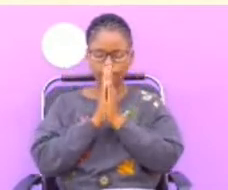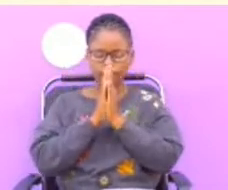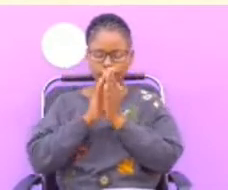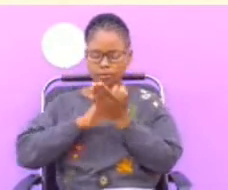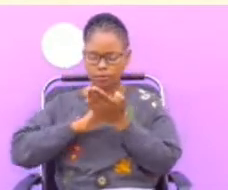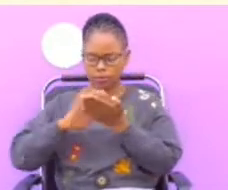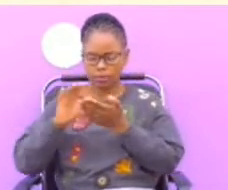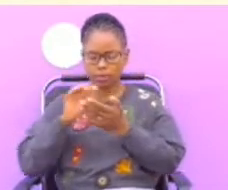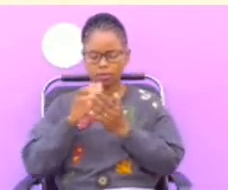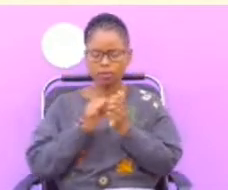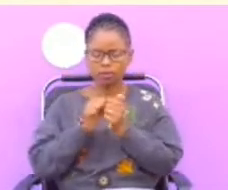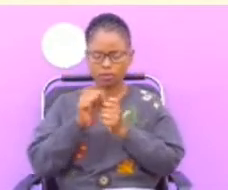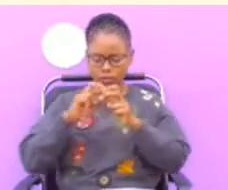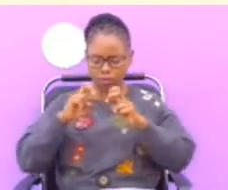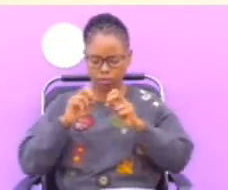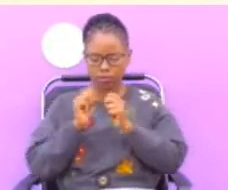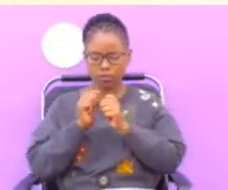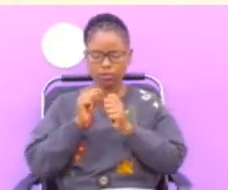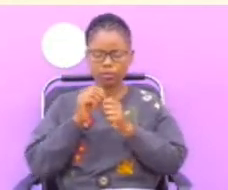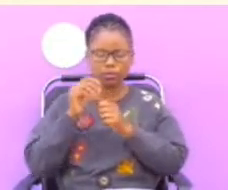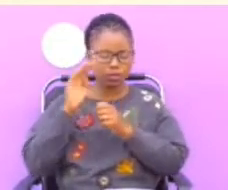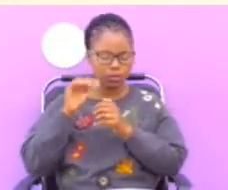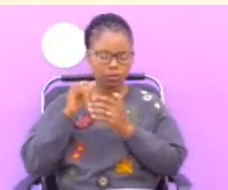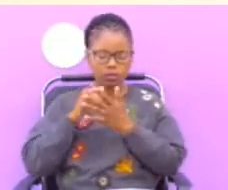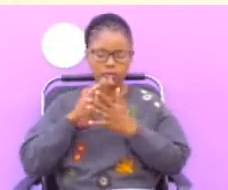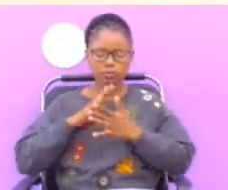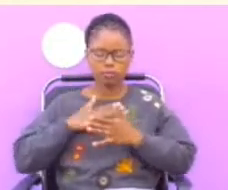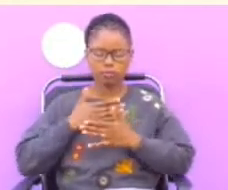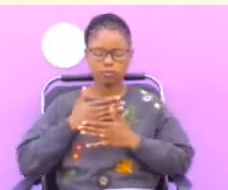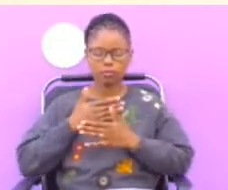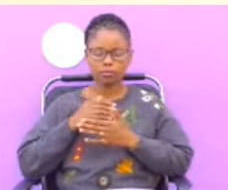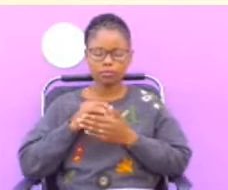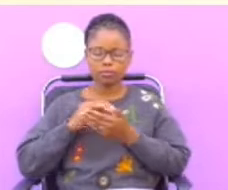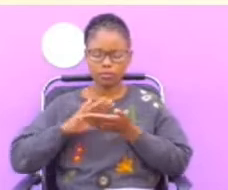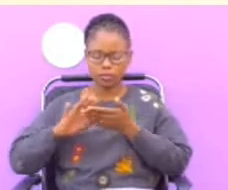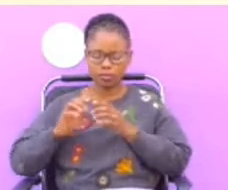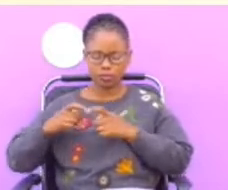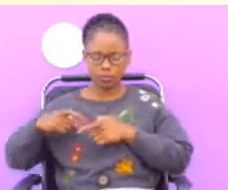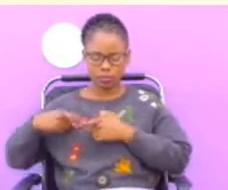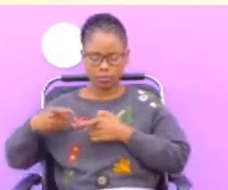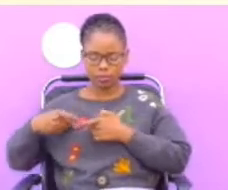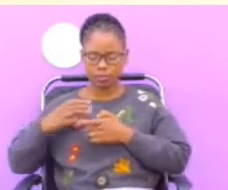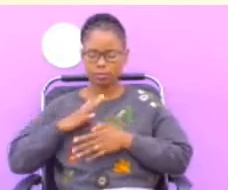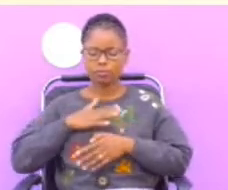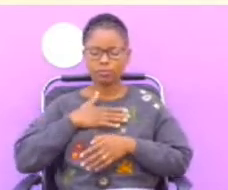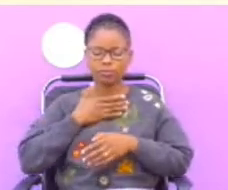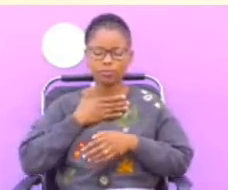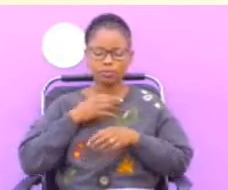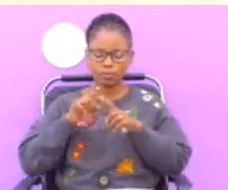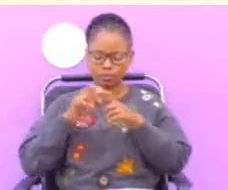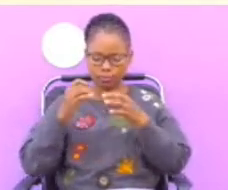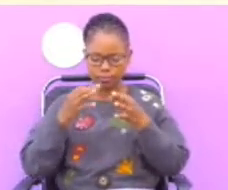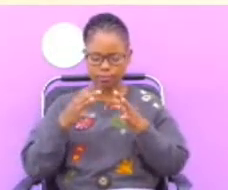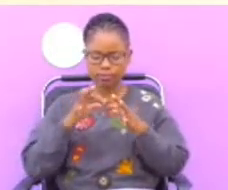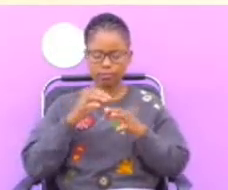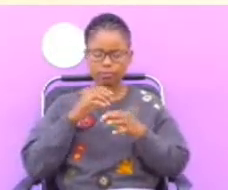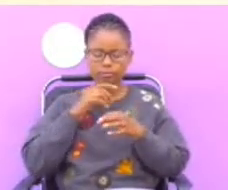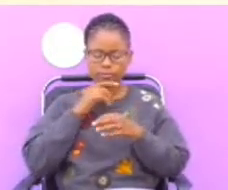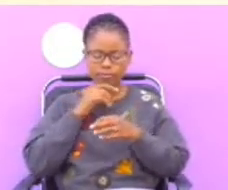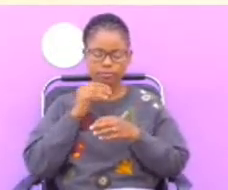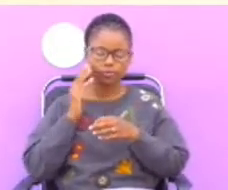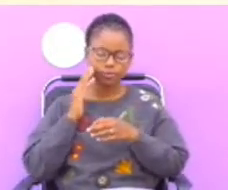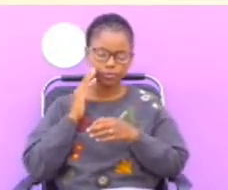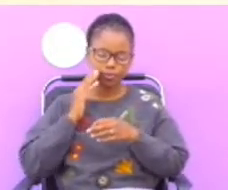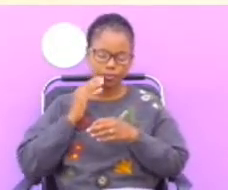nĩwe na kũiguĩrĩrwo tha nĩwe. Ngai ndekera mawĩhia na mawaganu makwa, na ũrekere athuri aya na atumia na anake na